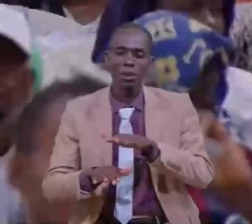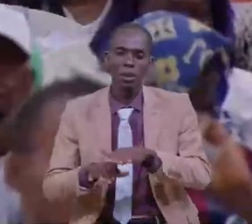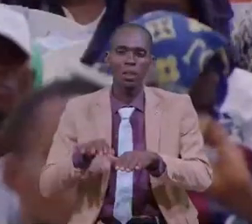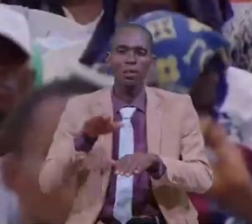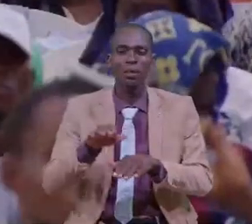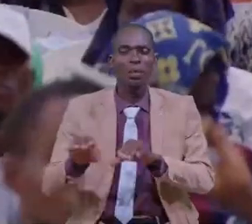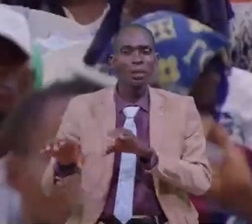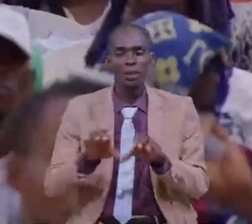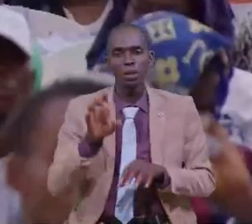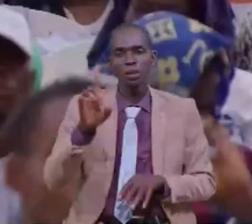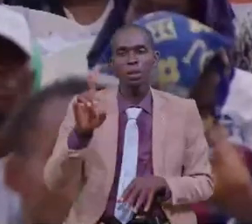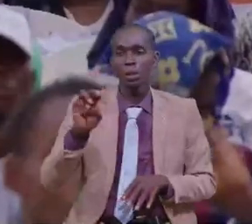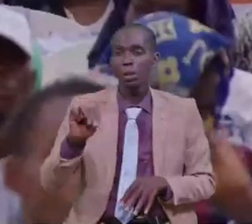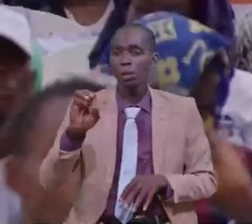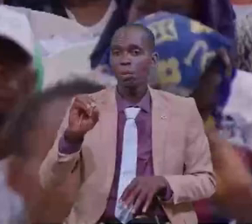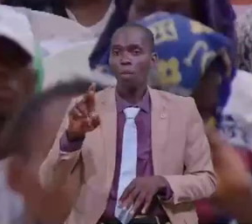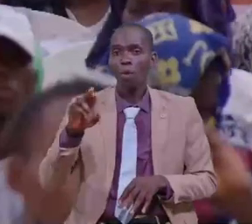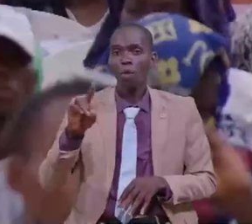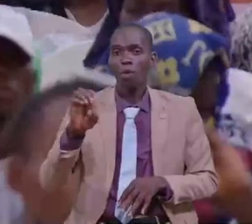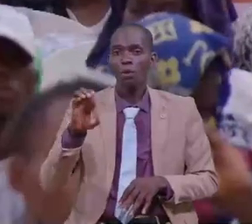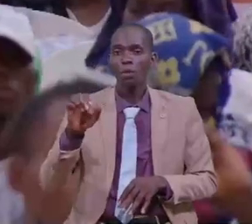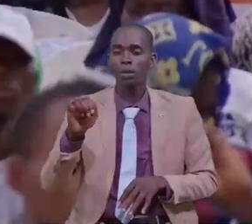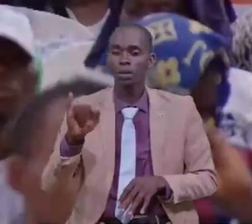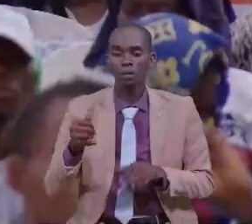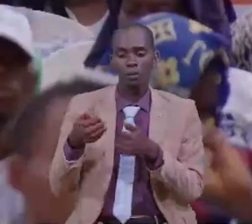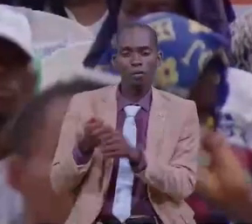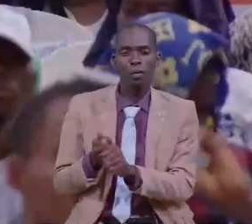Quel pas Mardoché a-t-il suivi?